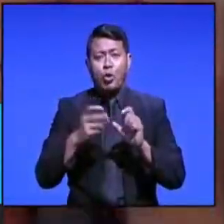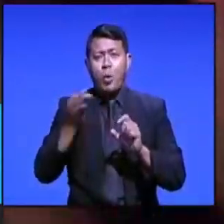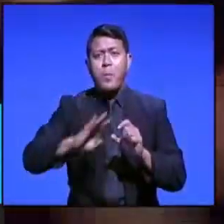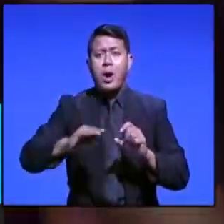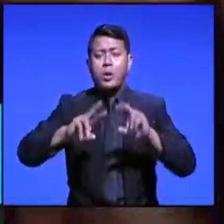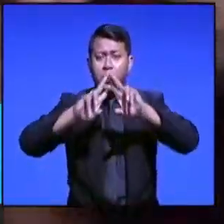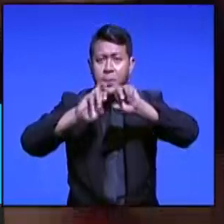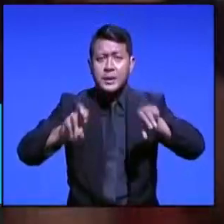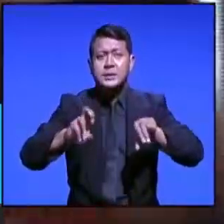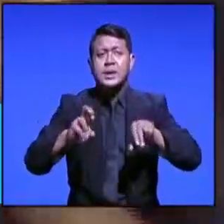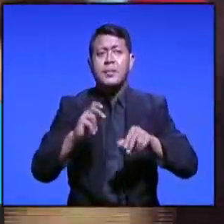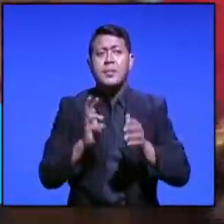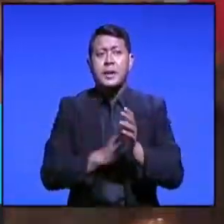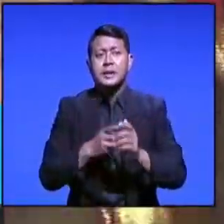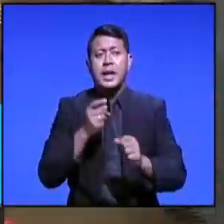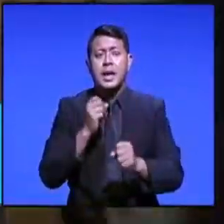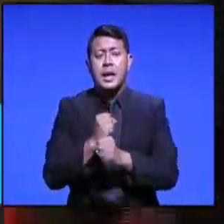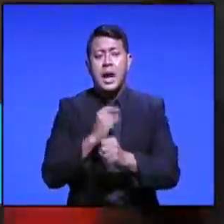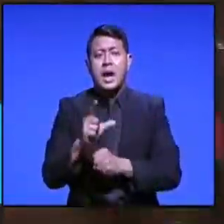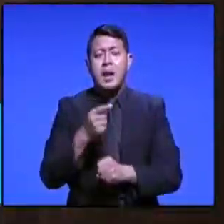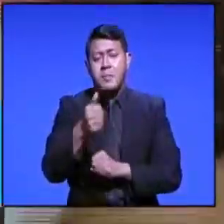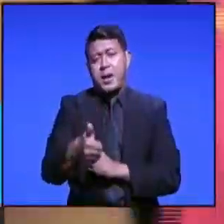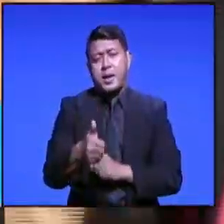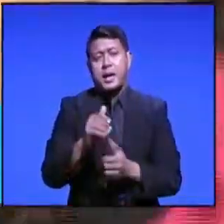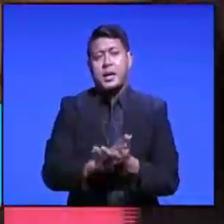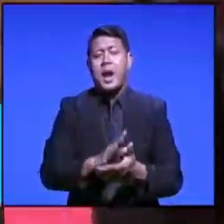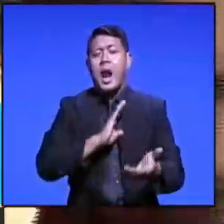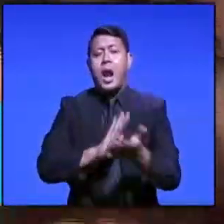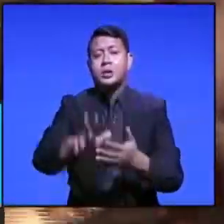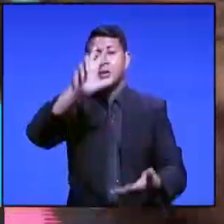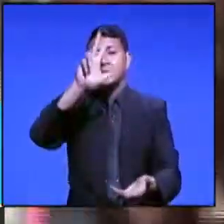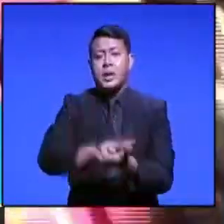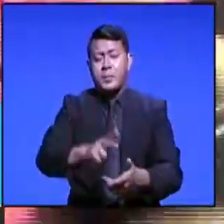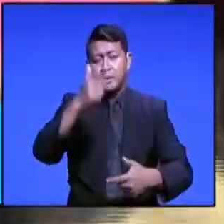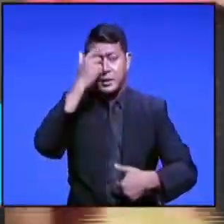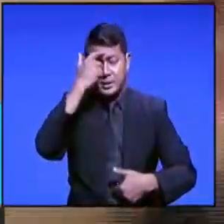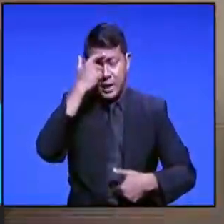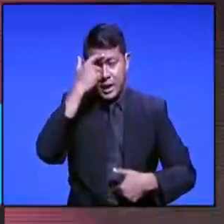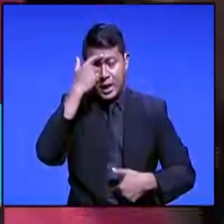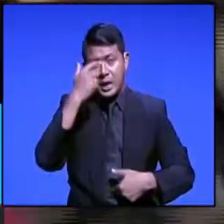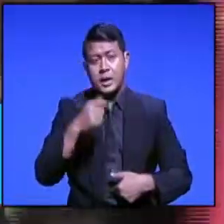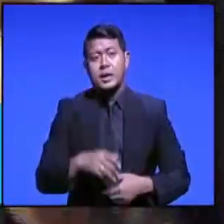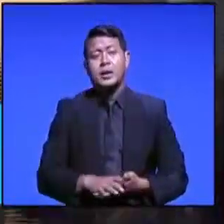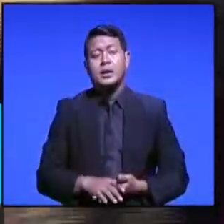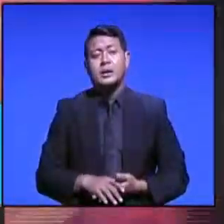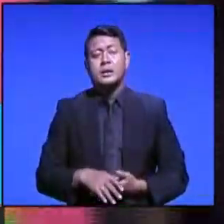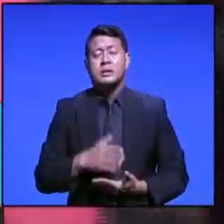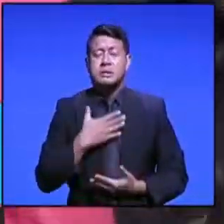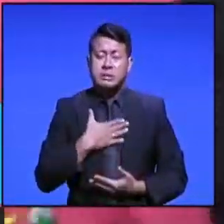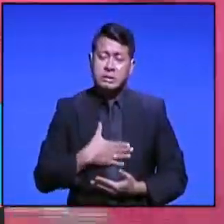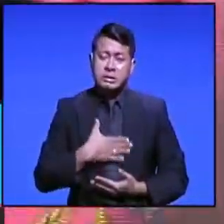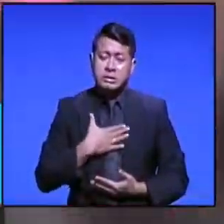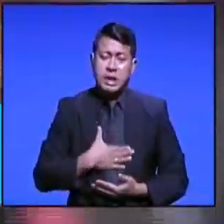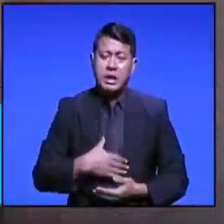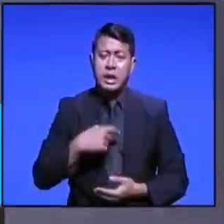atas perkara gagal bayar Jiwasraya dan langsung ditetapkan sebagai tersangka. Ia pun menyayangkan langkah penyidik